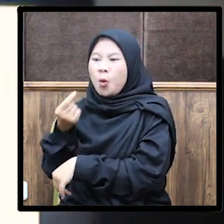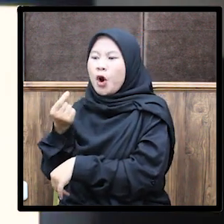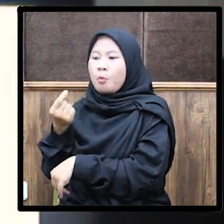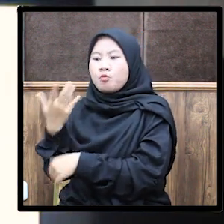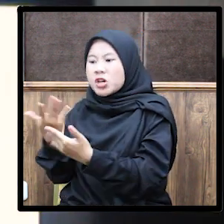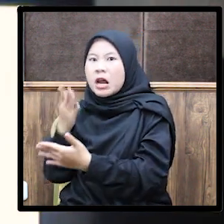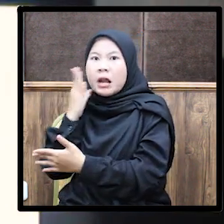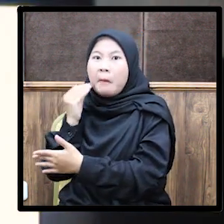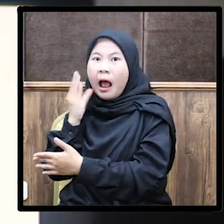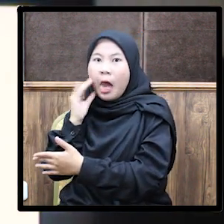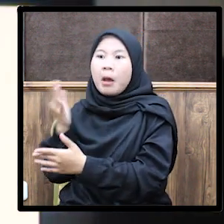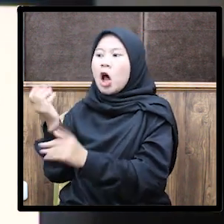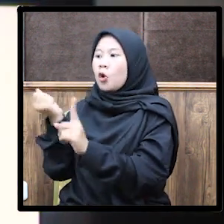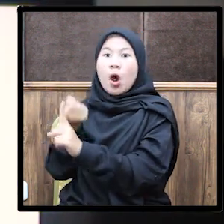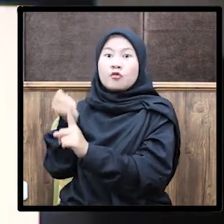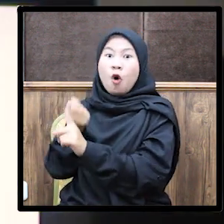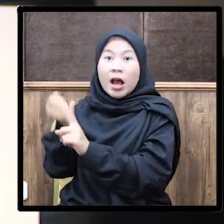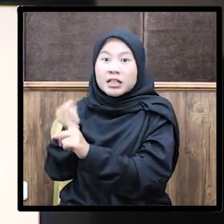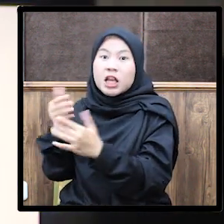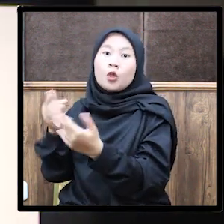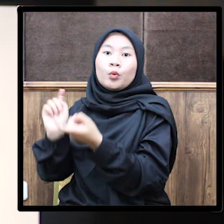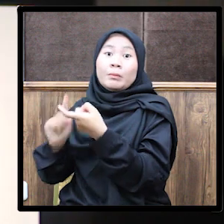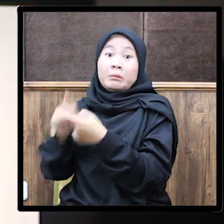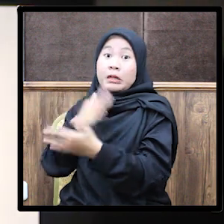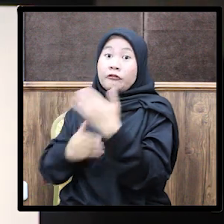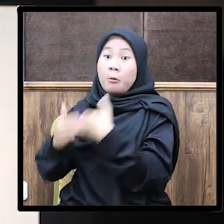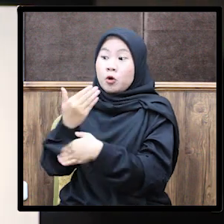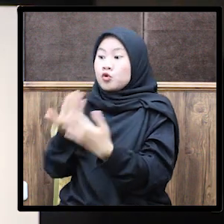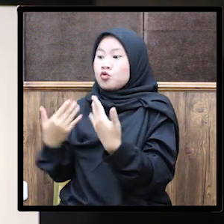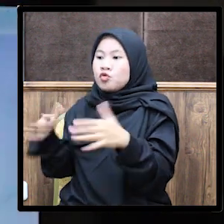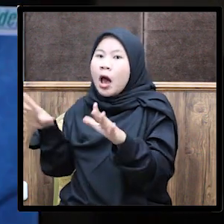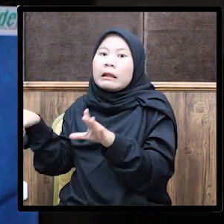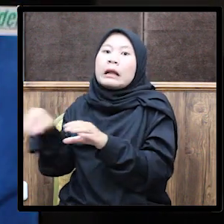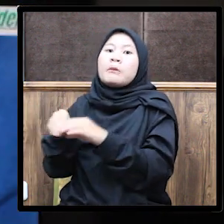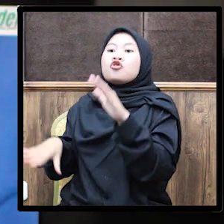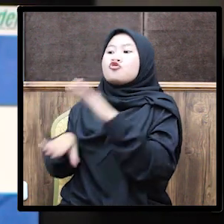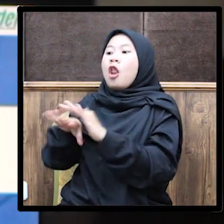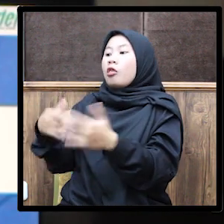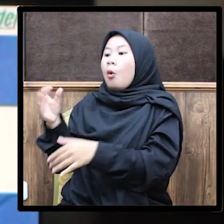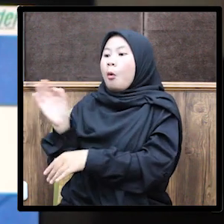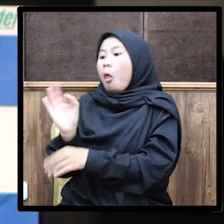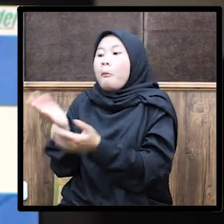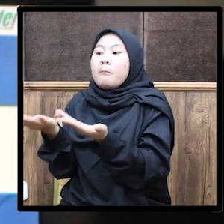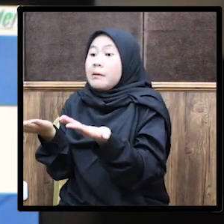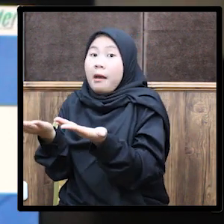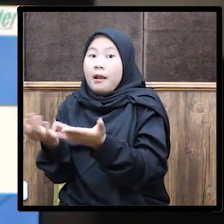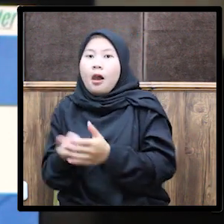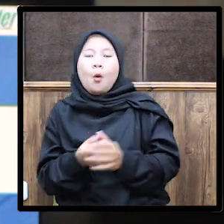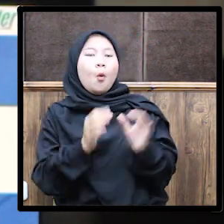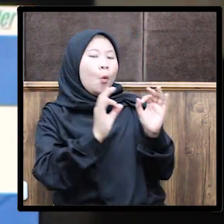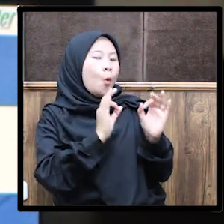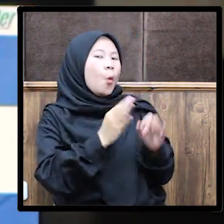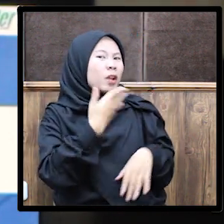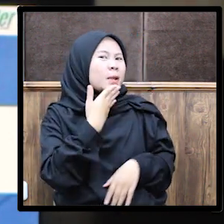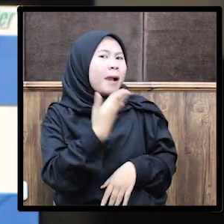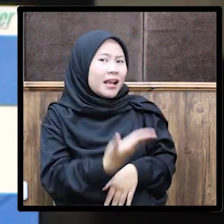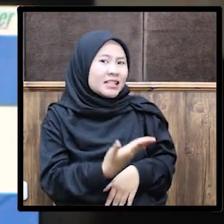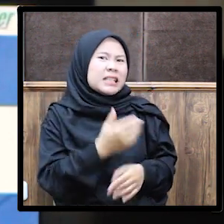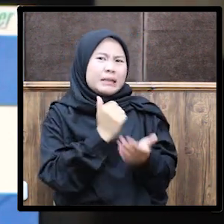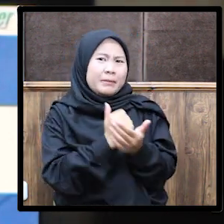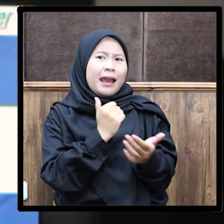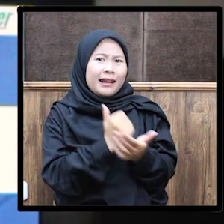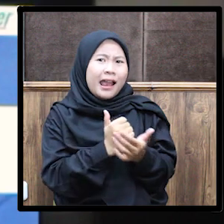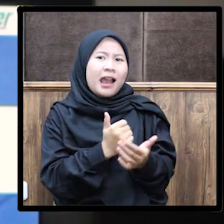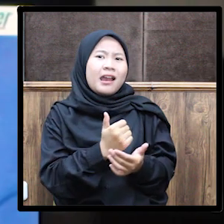di advokasi, apakah teman-teman difabel sudah optimal atau bagaimana? Terima kasih, Sajiwan Mas. Ini sebenarnya